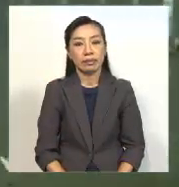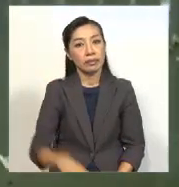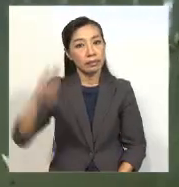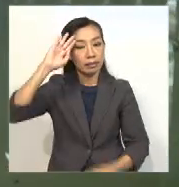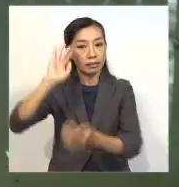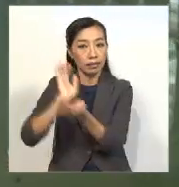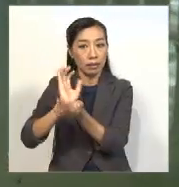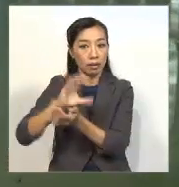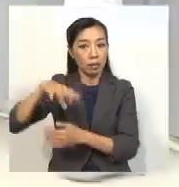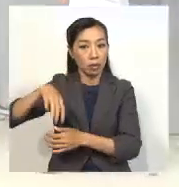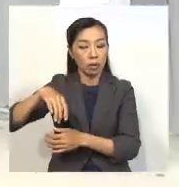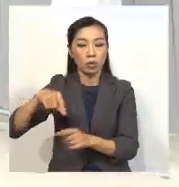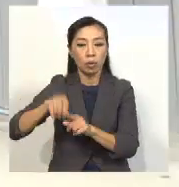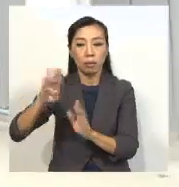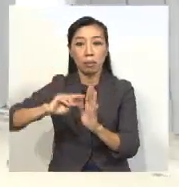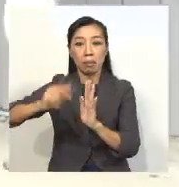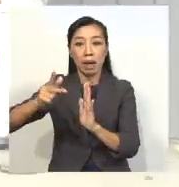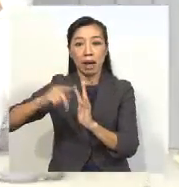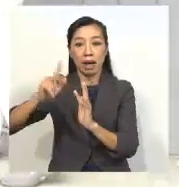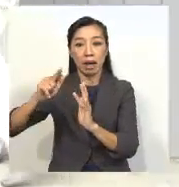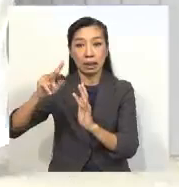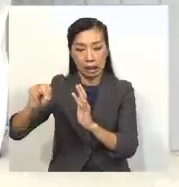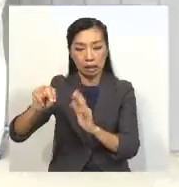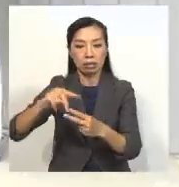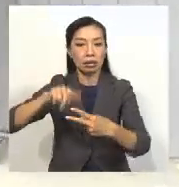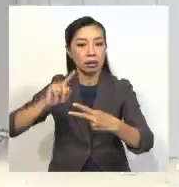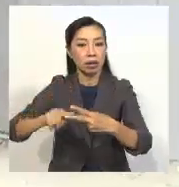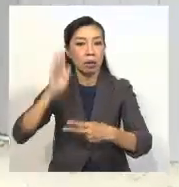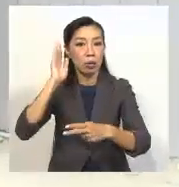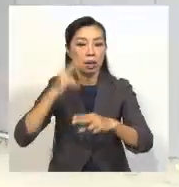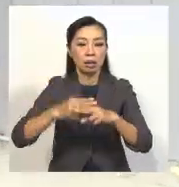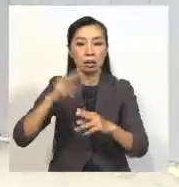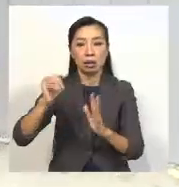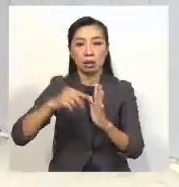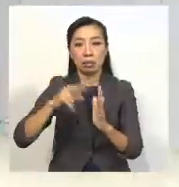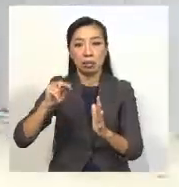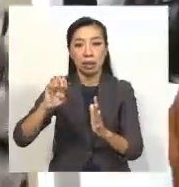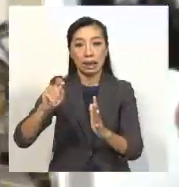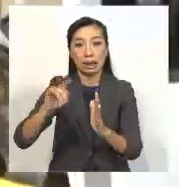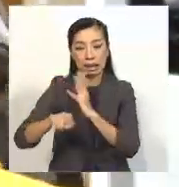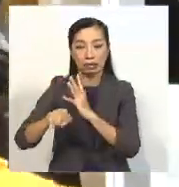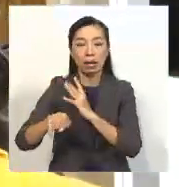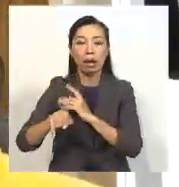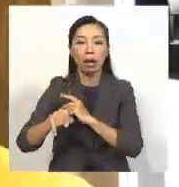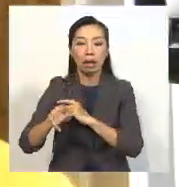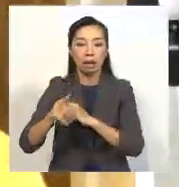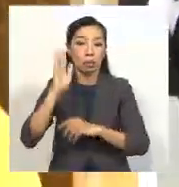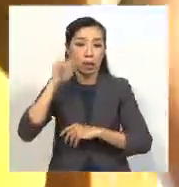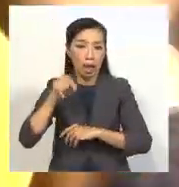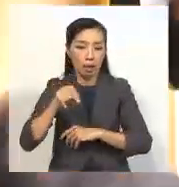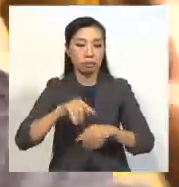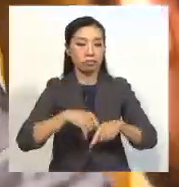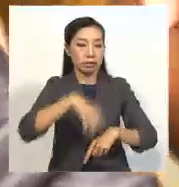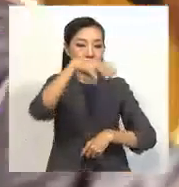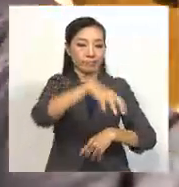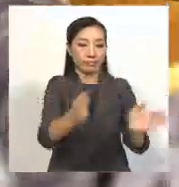ผู้กำกับสถานีตำรวจนครบาลบางเขนพร้อมด้วยนายมานิตใช้ปทุมเจ้าของสถานที่ที่เปิดเป็นบ่อนการพนันได้แล้วครับ